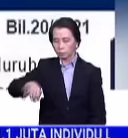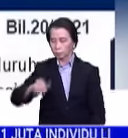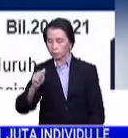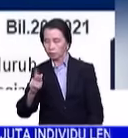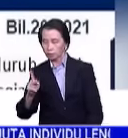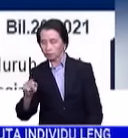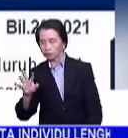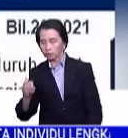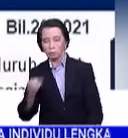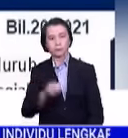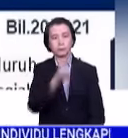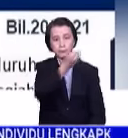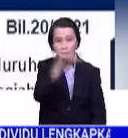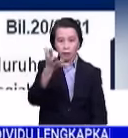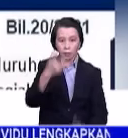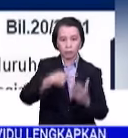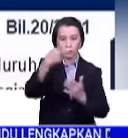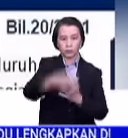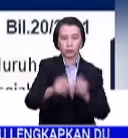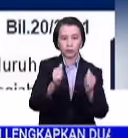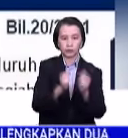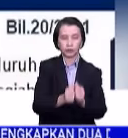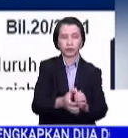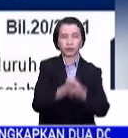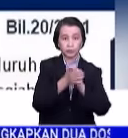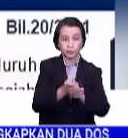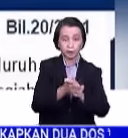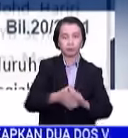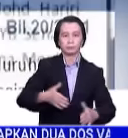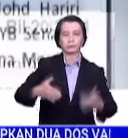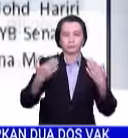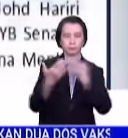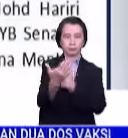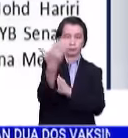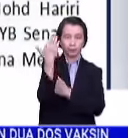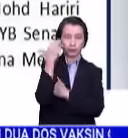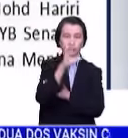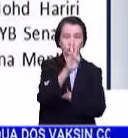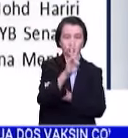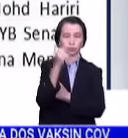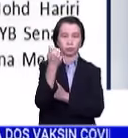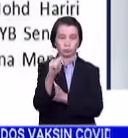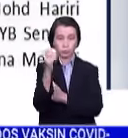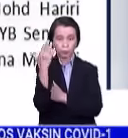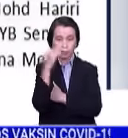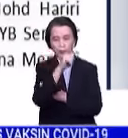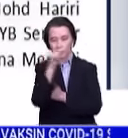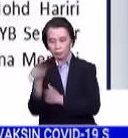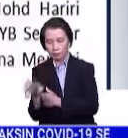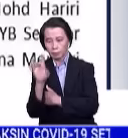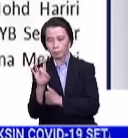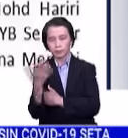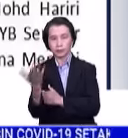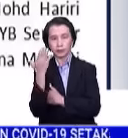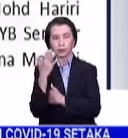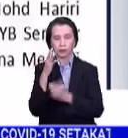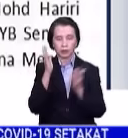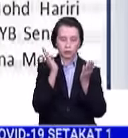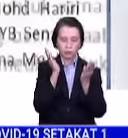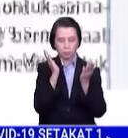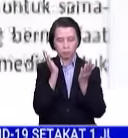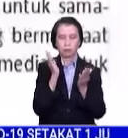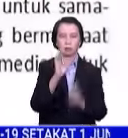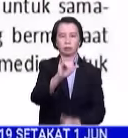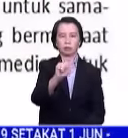kenyataannya memaklumkan program bermula dengan salam pagi pada pukul 7.10 pagi hingga 8 pagi. Bacaan Yasin